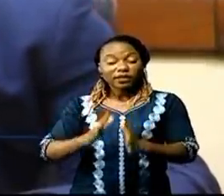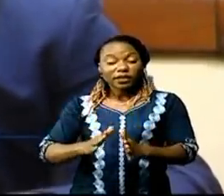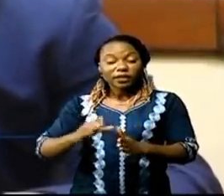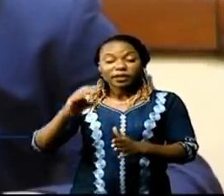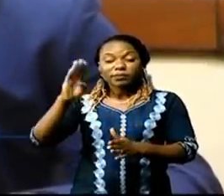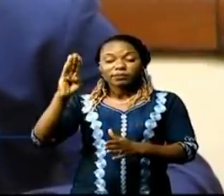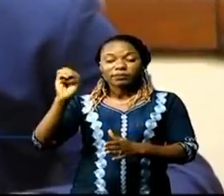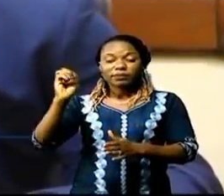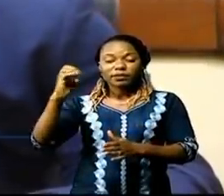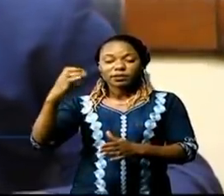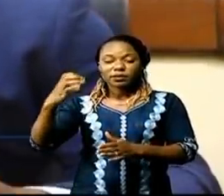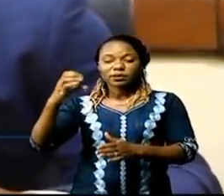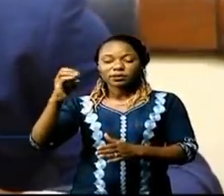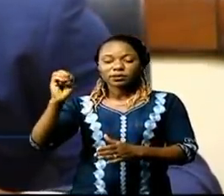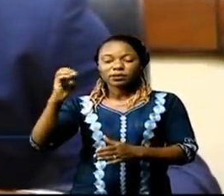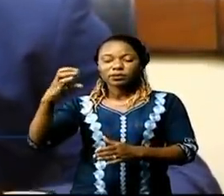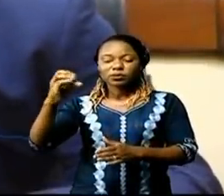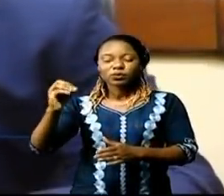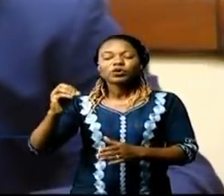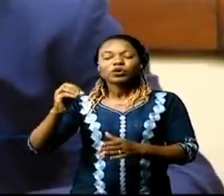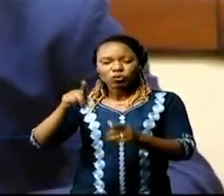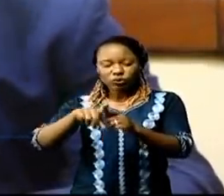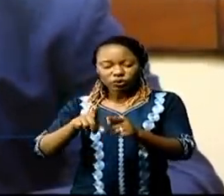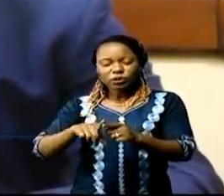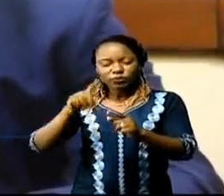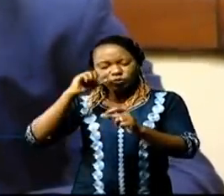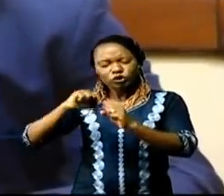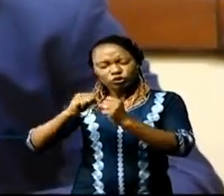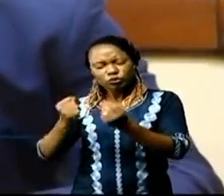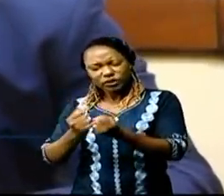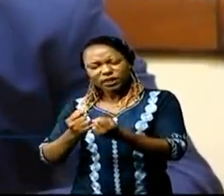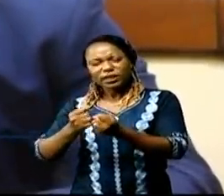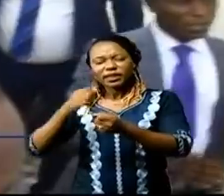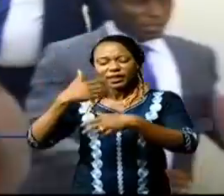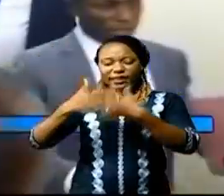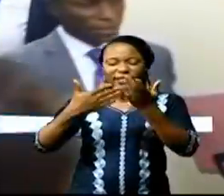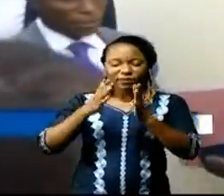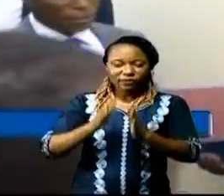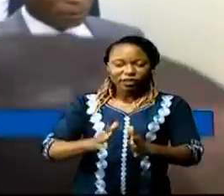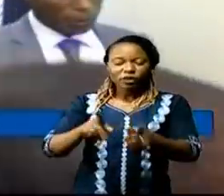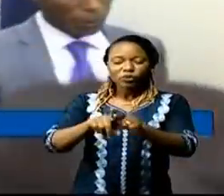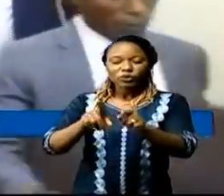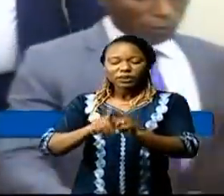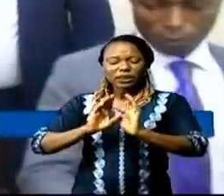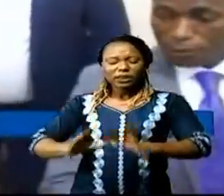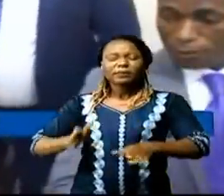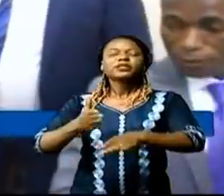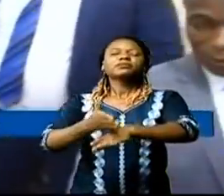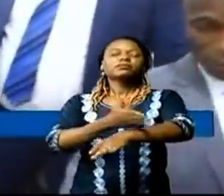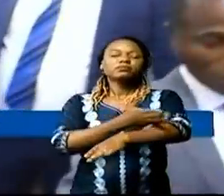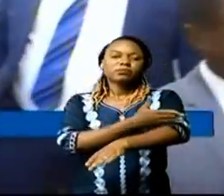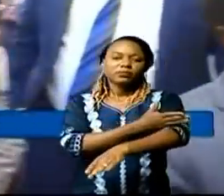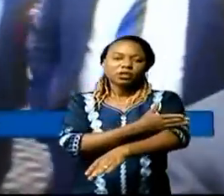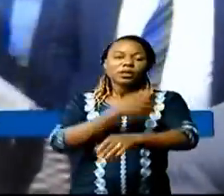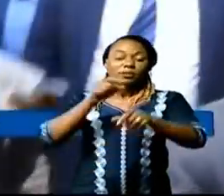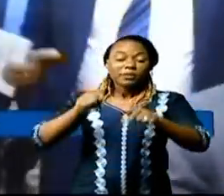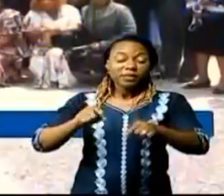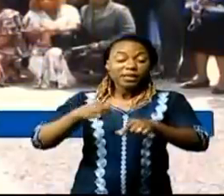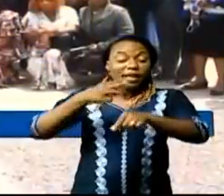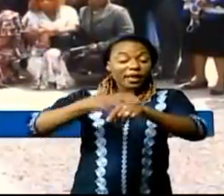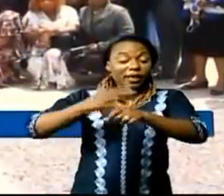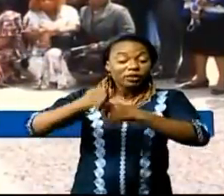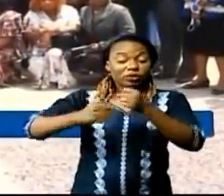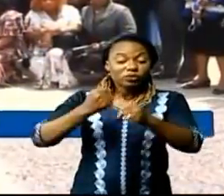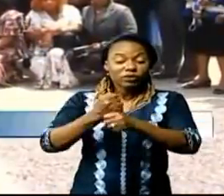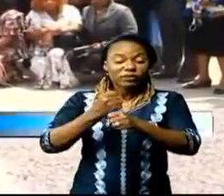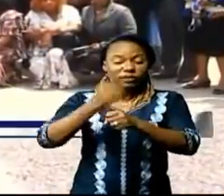pointue. Je vais veiller au social du personnel de BESECO, mais également au renforcement des capacités. Cérémonie terminée, l'ère est au travail pour le